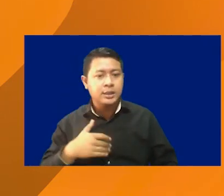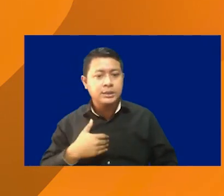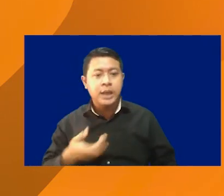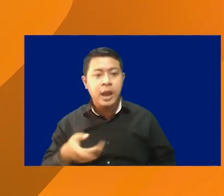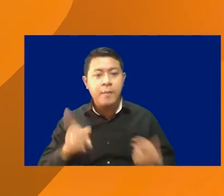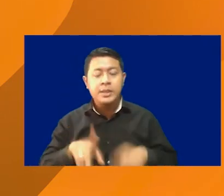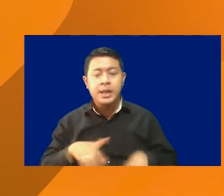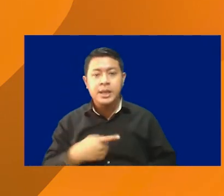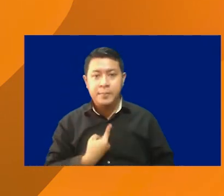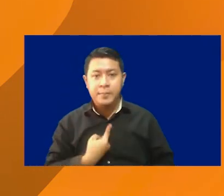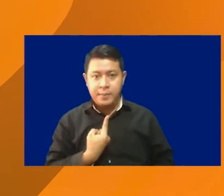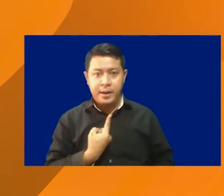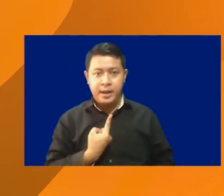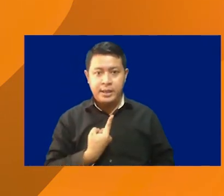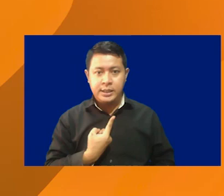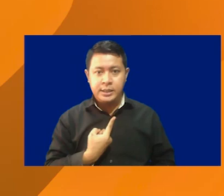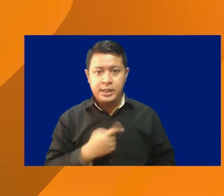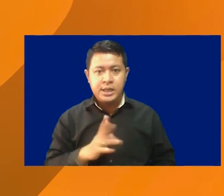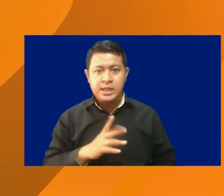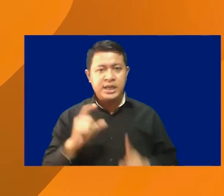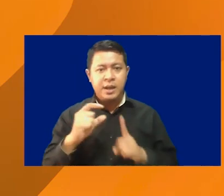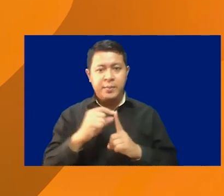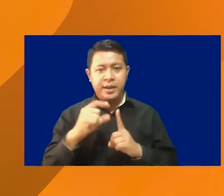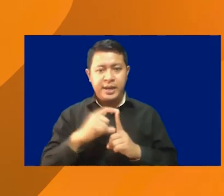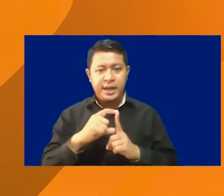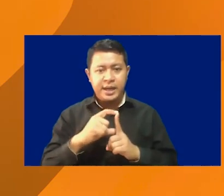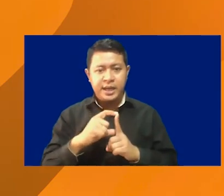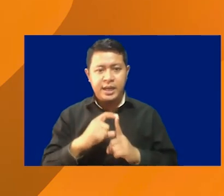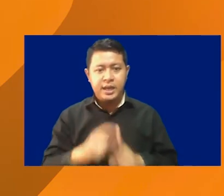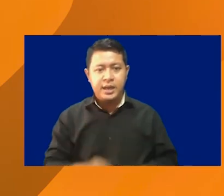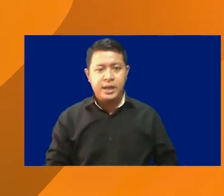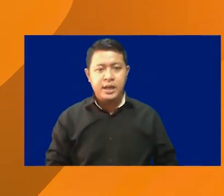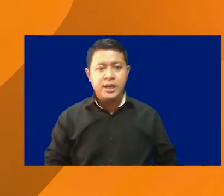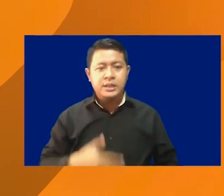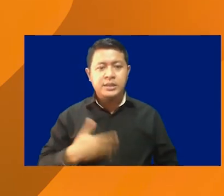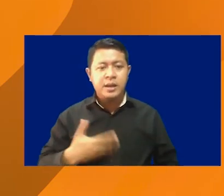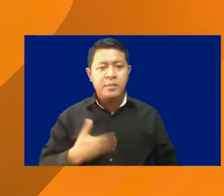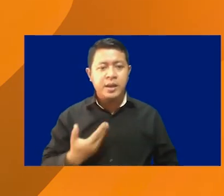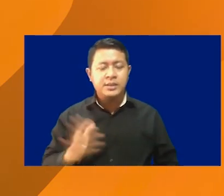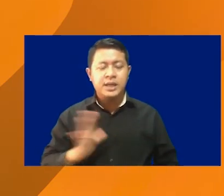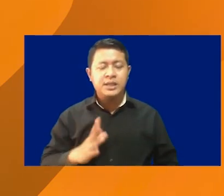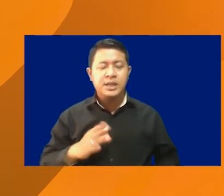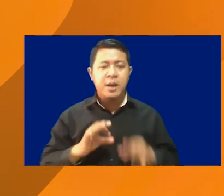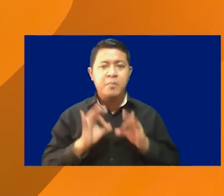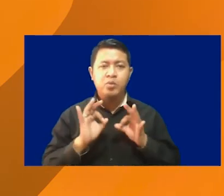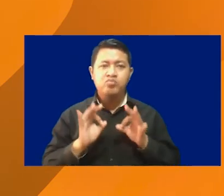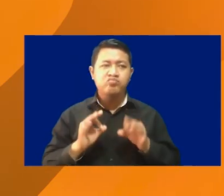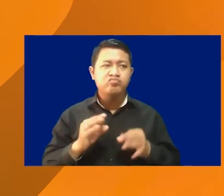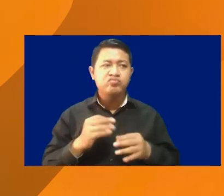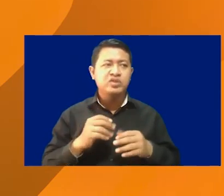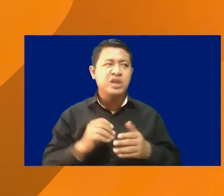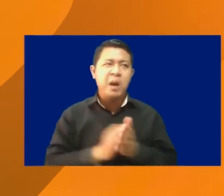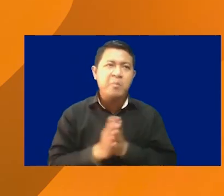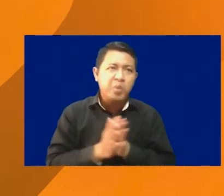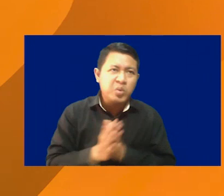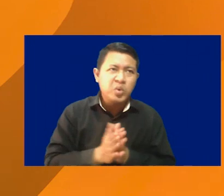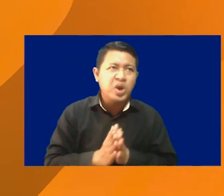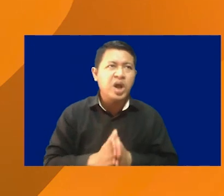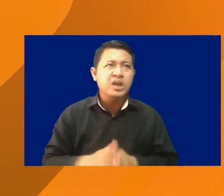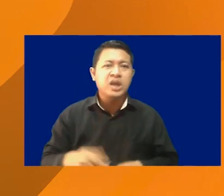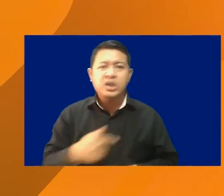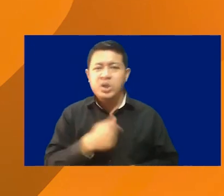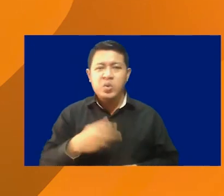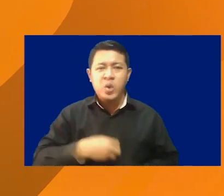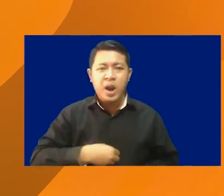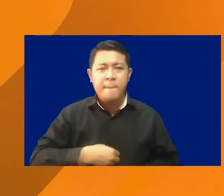mendengarnya. Akibatnya, saya menjadi pribadi yang gak percaya diri. Saya merasa gak berguna